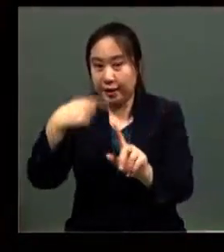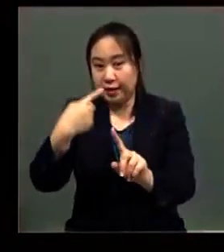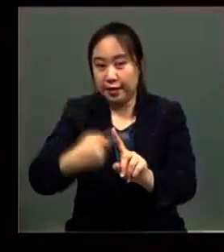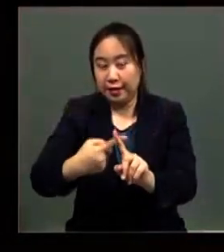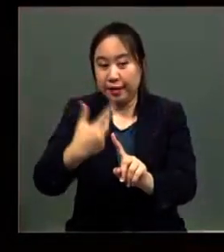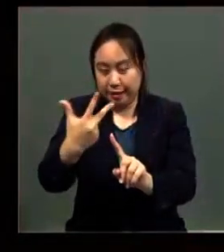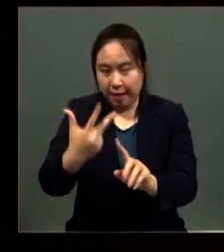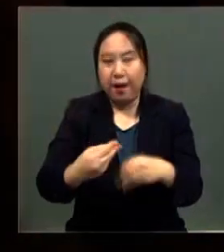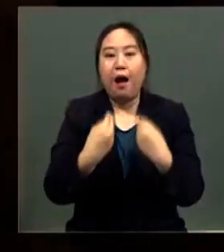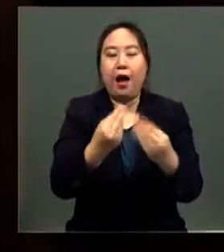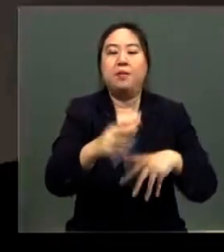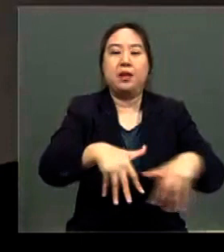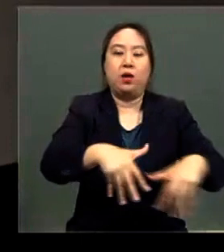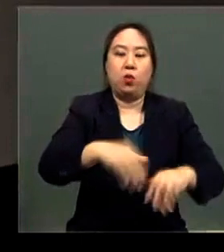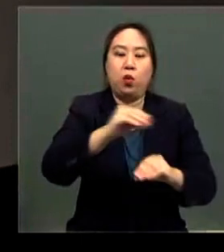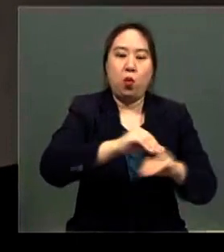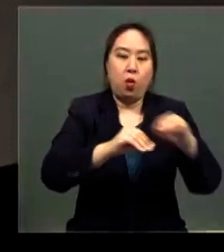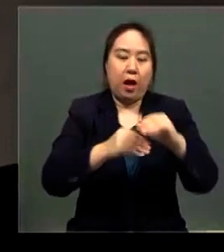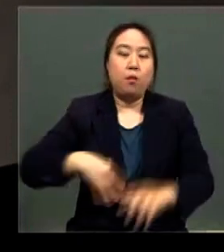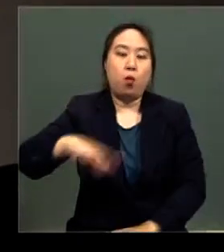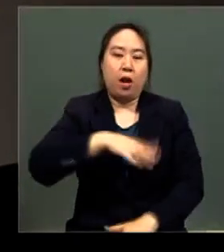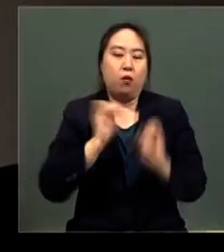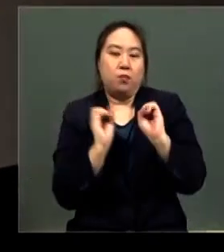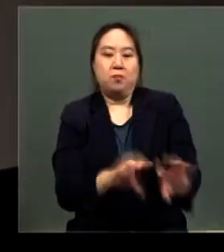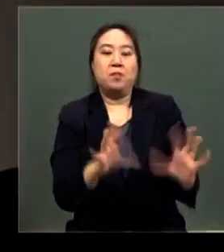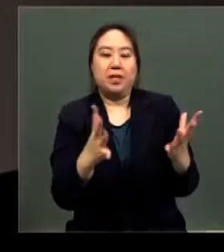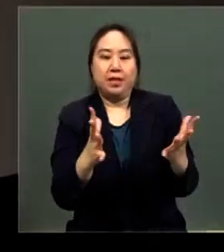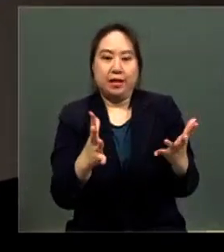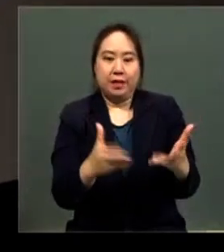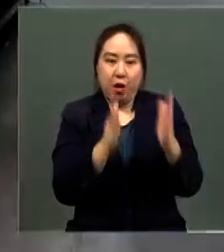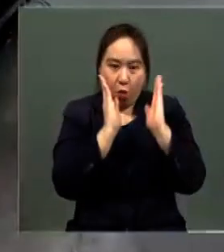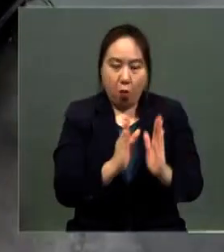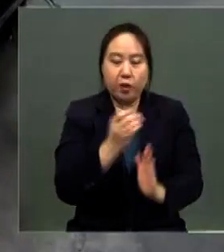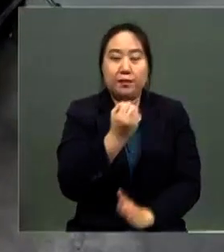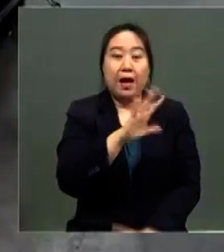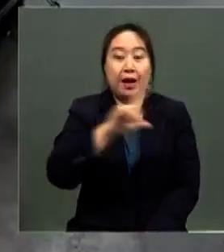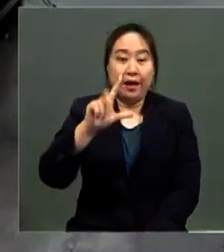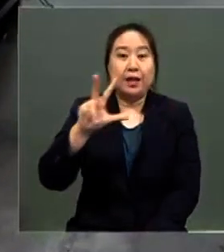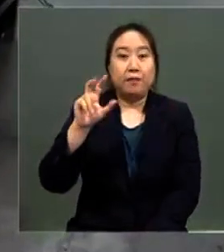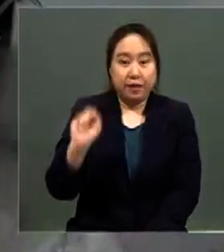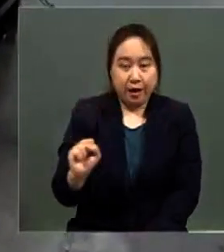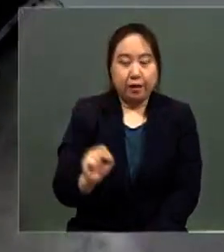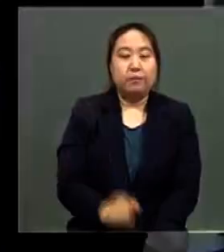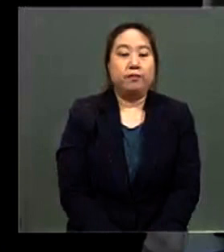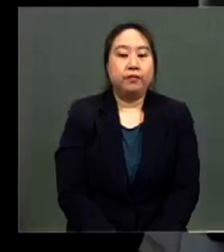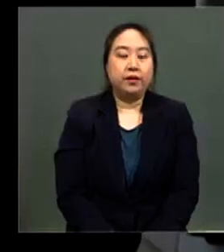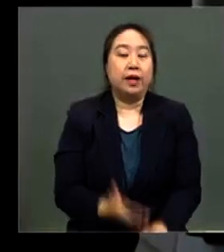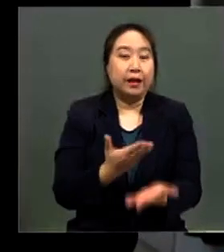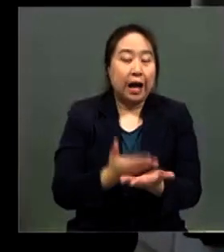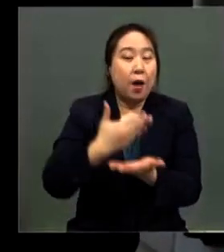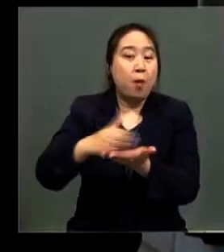าชนภายใต้โครงการเราไม่ทิ้งกันจำนวน15ล้าน3แสนคนพักชำระห